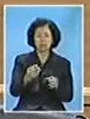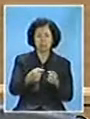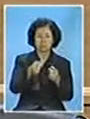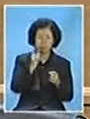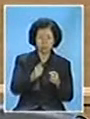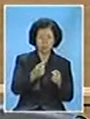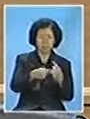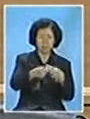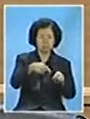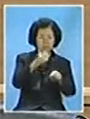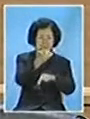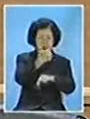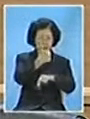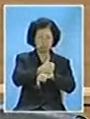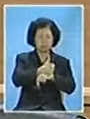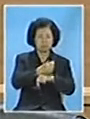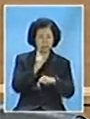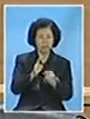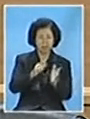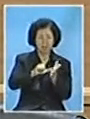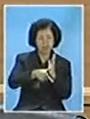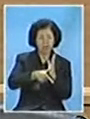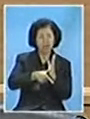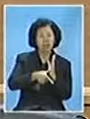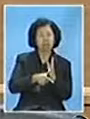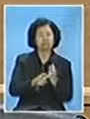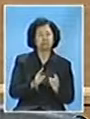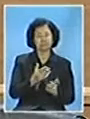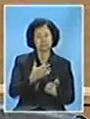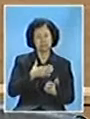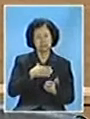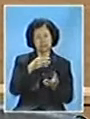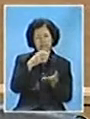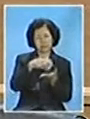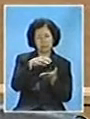กด้วยแหละหรือเป็นเลขาธิการด้วยผ